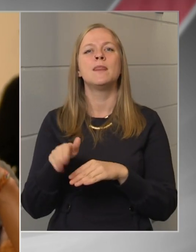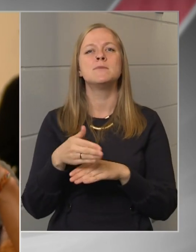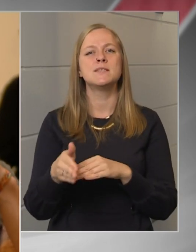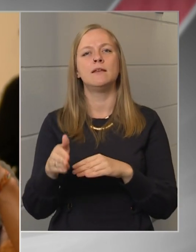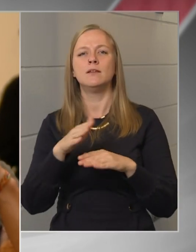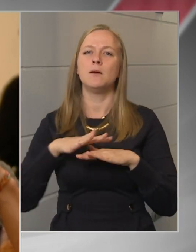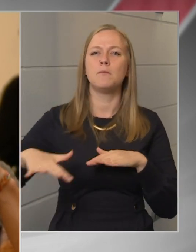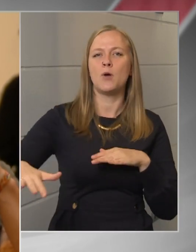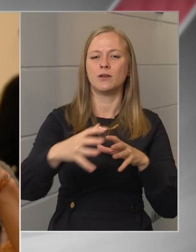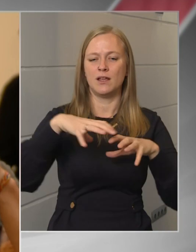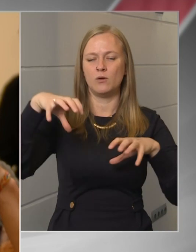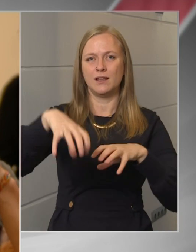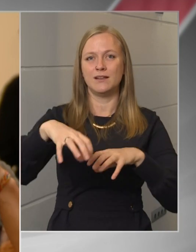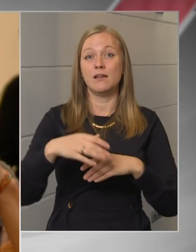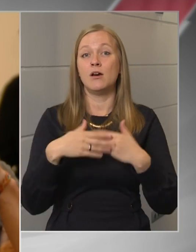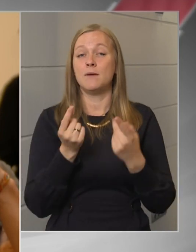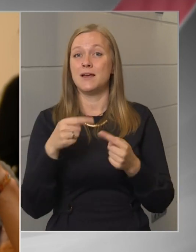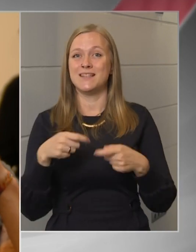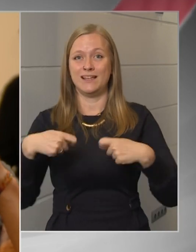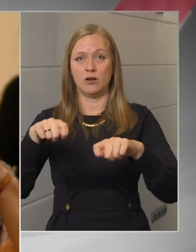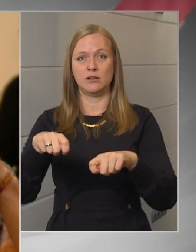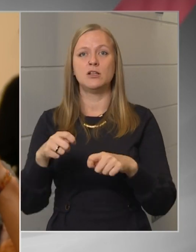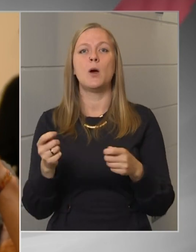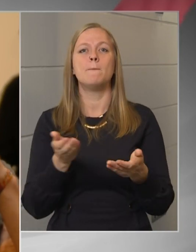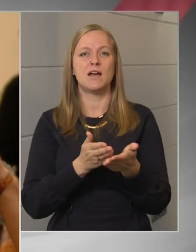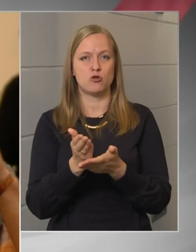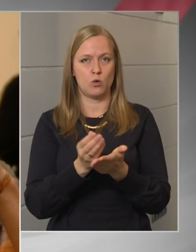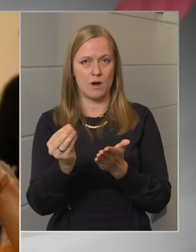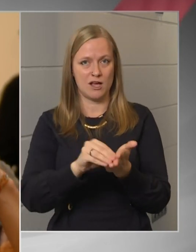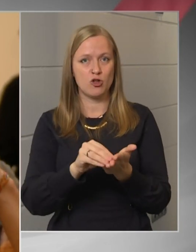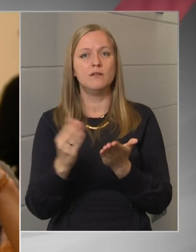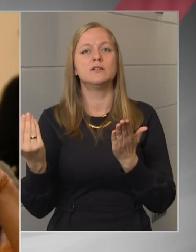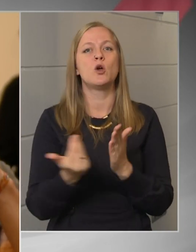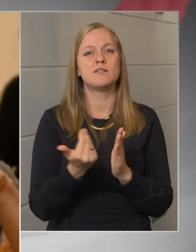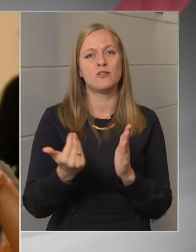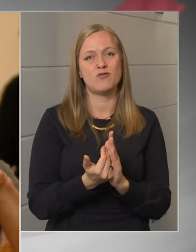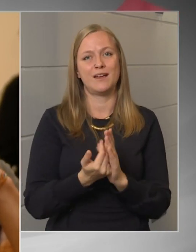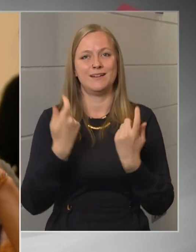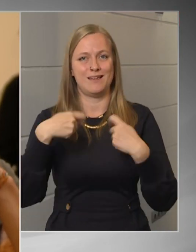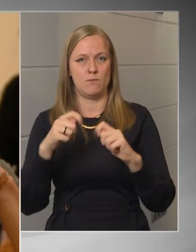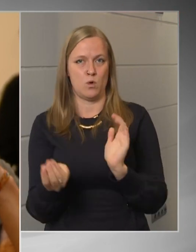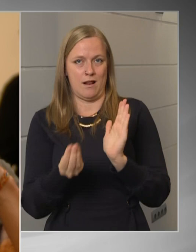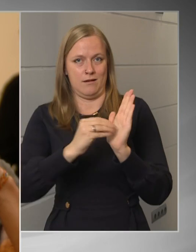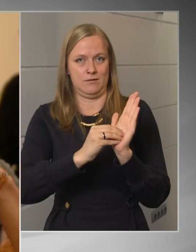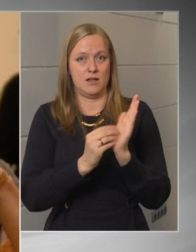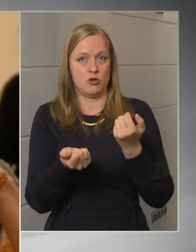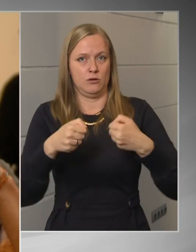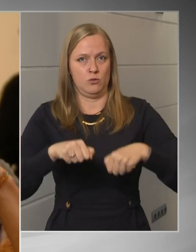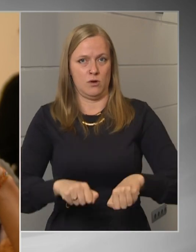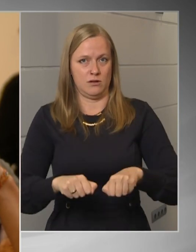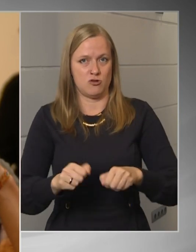lévő ingatlanban, hanem arról, hogy ennek az ingatlannak a besorolása rét és gazdasági épület, és a tulajdonosa